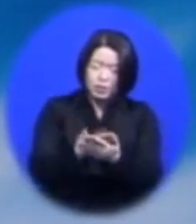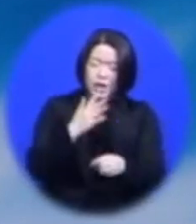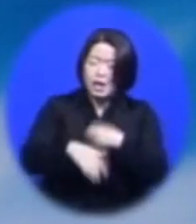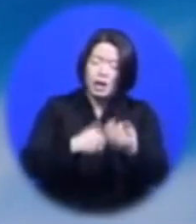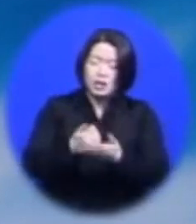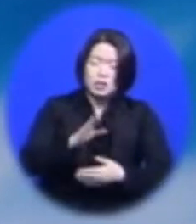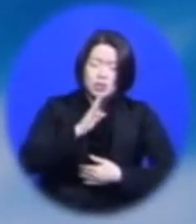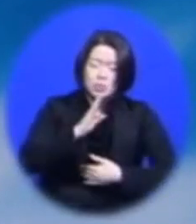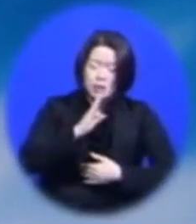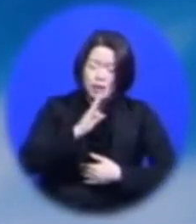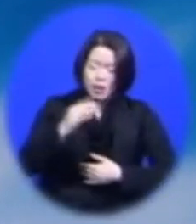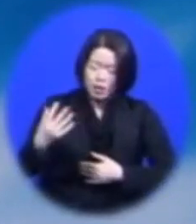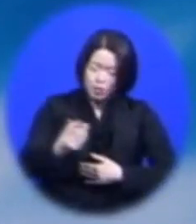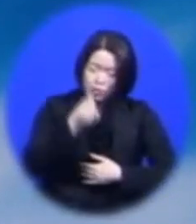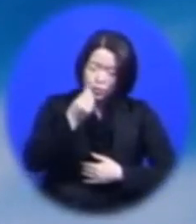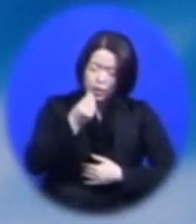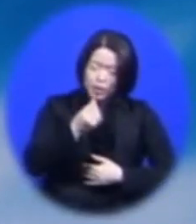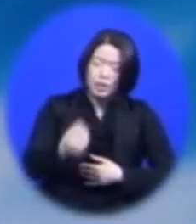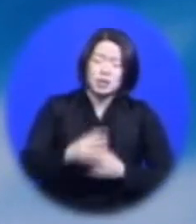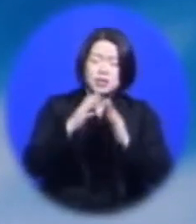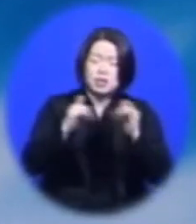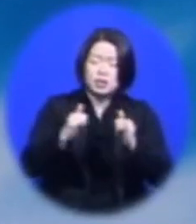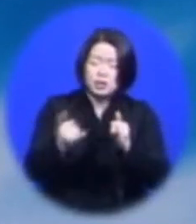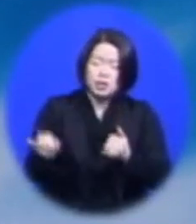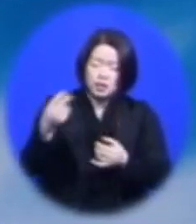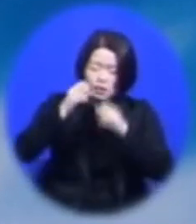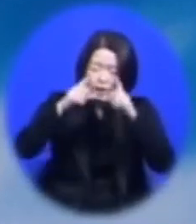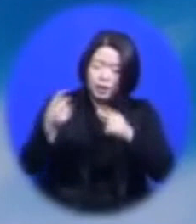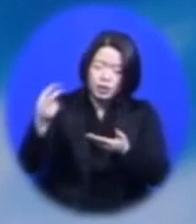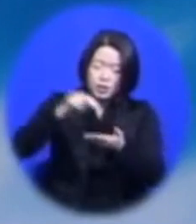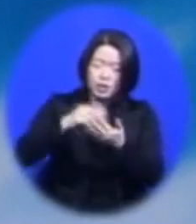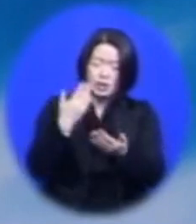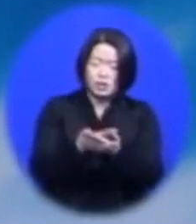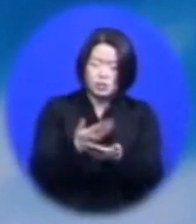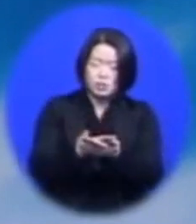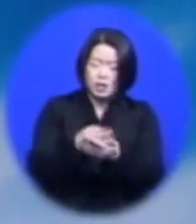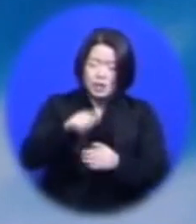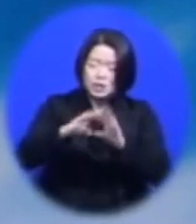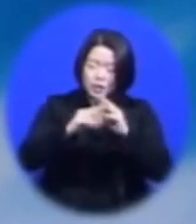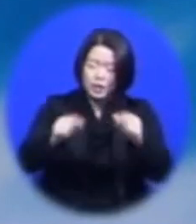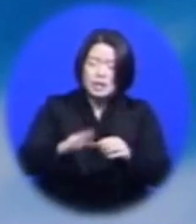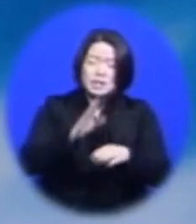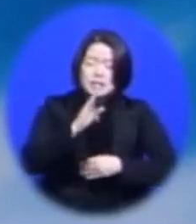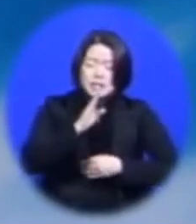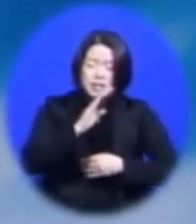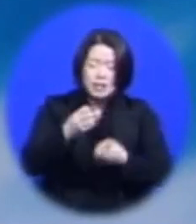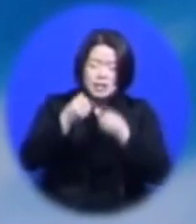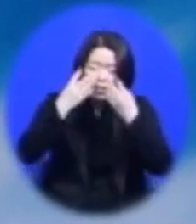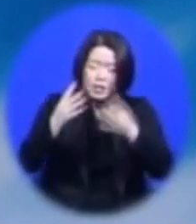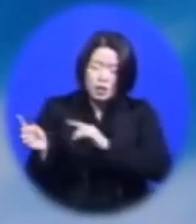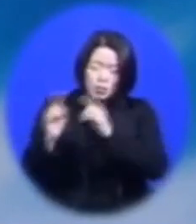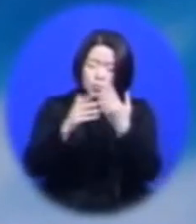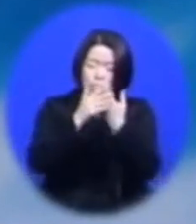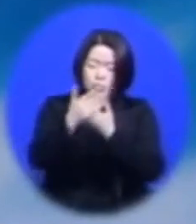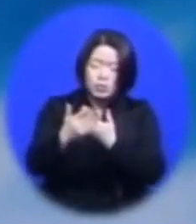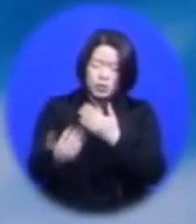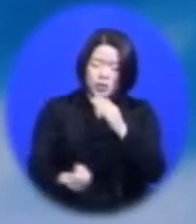정말 거룩한 성도들이 깨어 일어나게 해주소서. 이 땅에 진정한 새 부흥이 일어나게 되기를 원합니다.